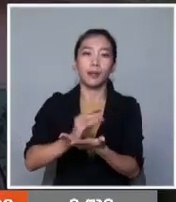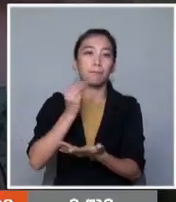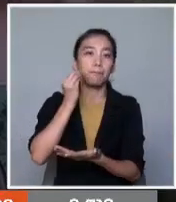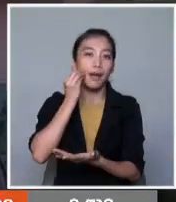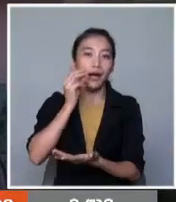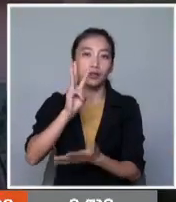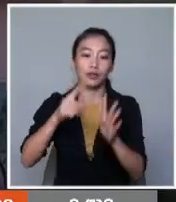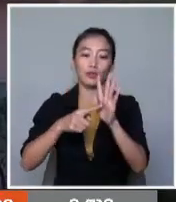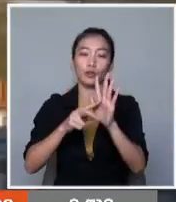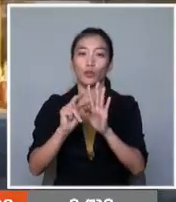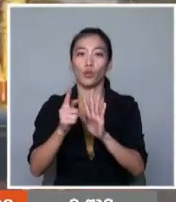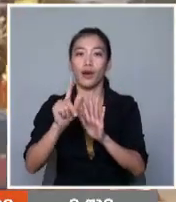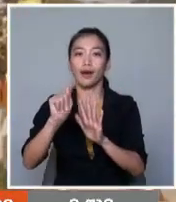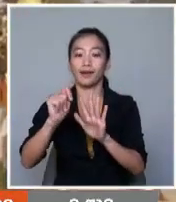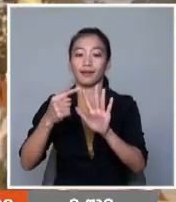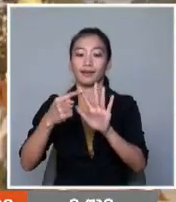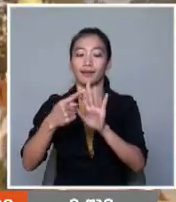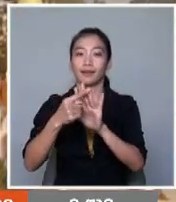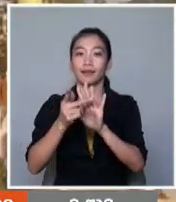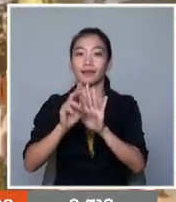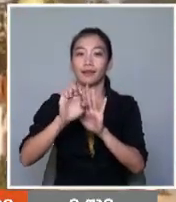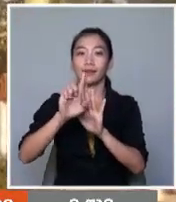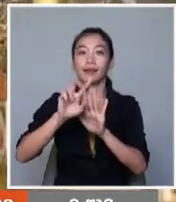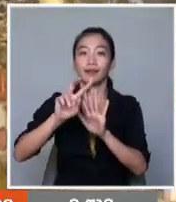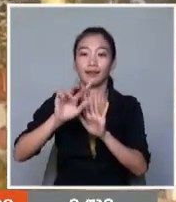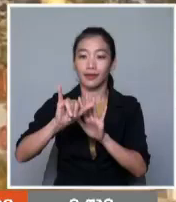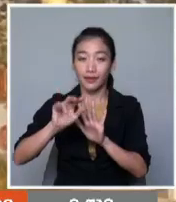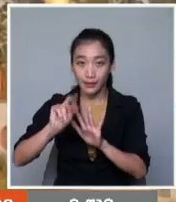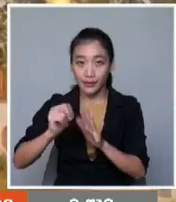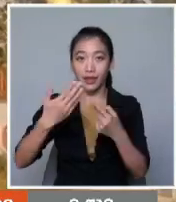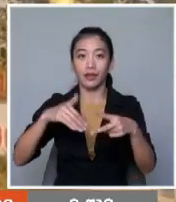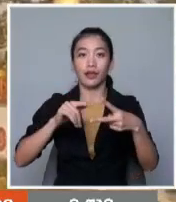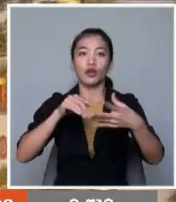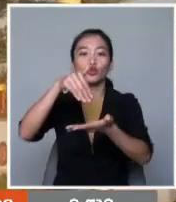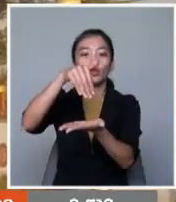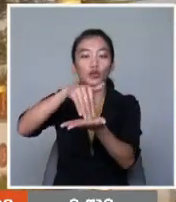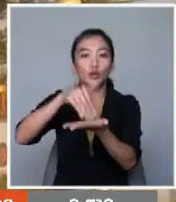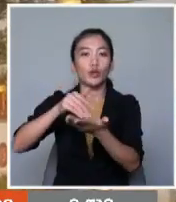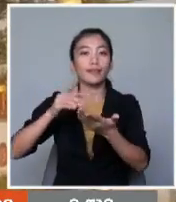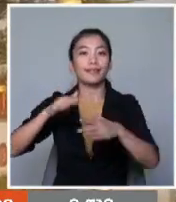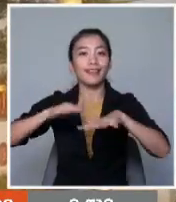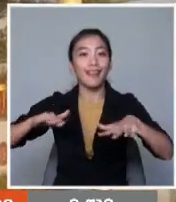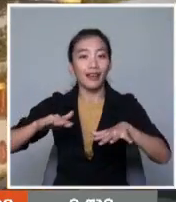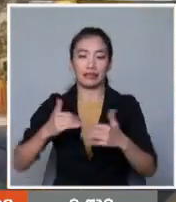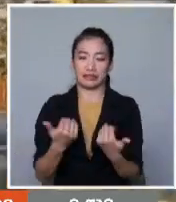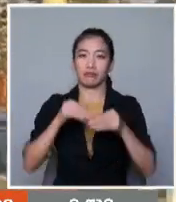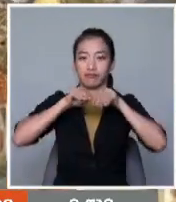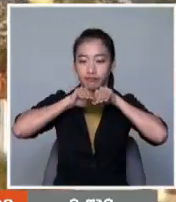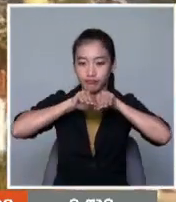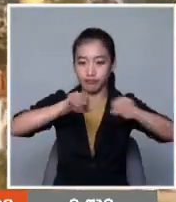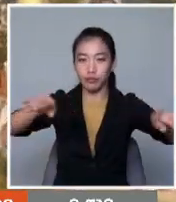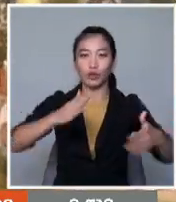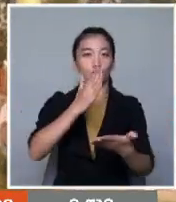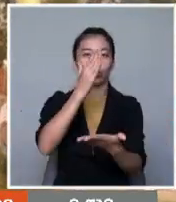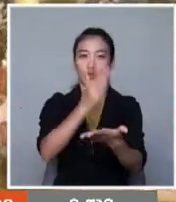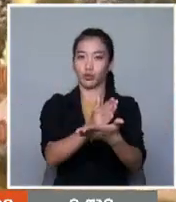ลวดอำเภอแม่สอดรวมถึงศูนย์พัฒนาเด็กเล็กอบต.ท่าสายลวดค่ะเขามีการประกาศหยุดเรียนตั้งแต่วันนี้เป็นต้นไปไม่มี